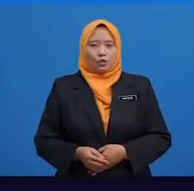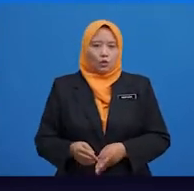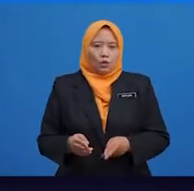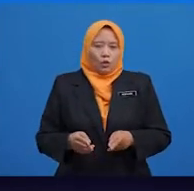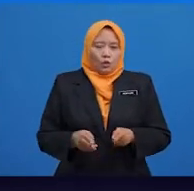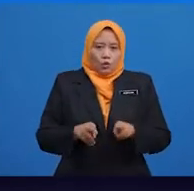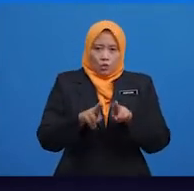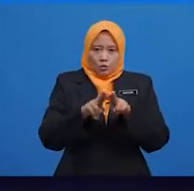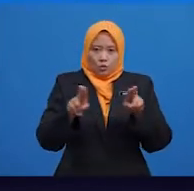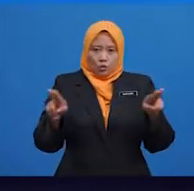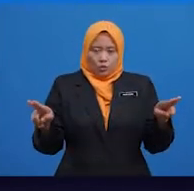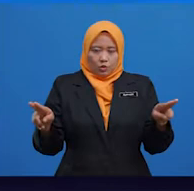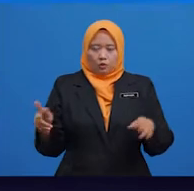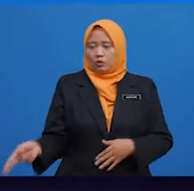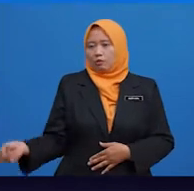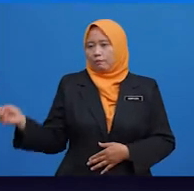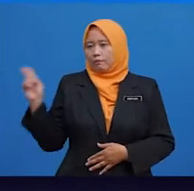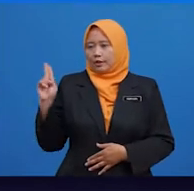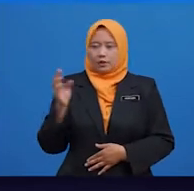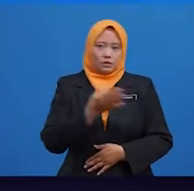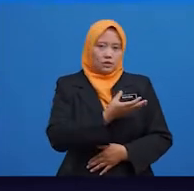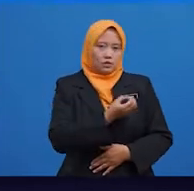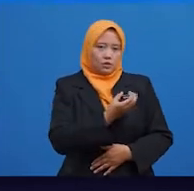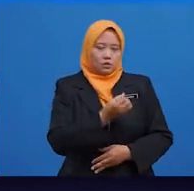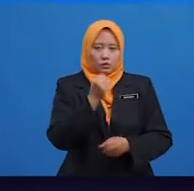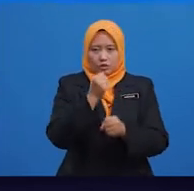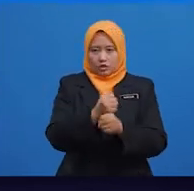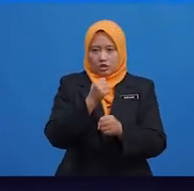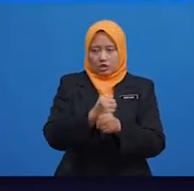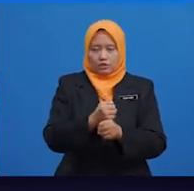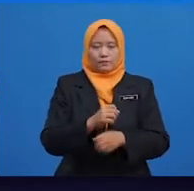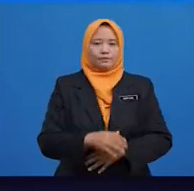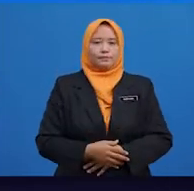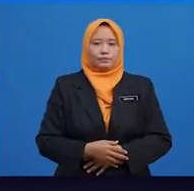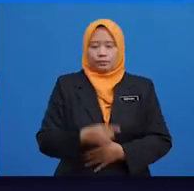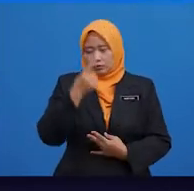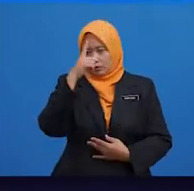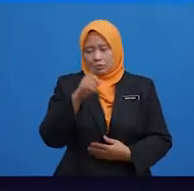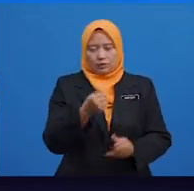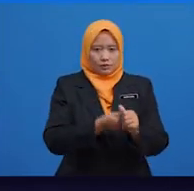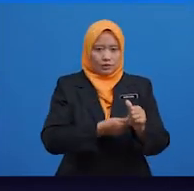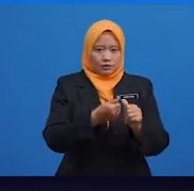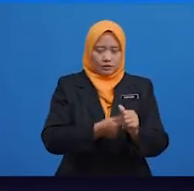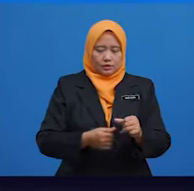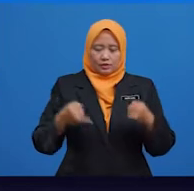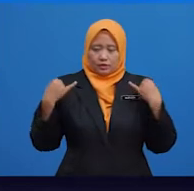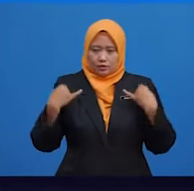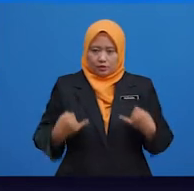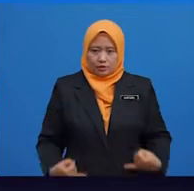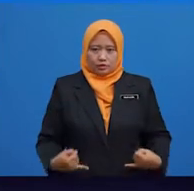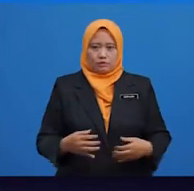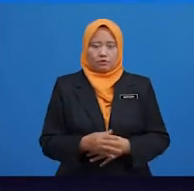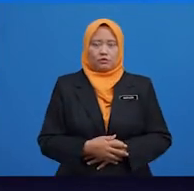jantung bekerja bagi setiap individu. Baiklah pelajar, kita sudah hampir